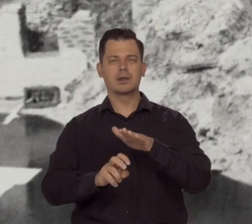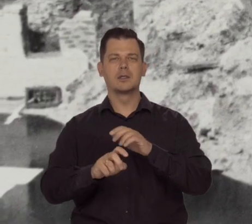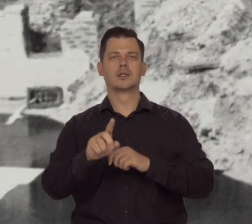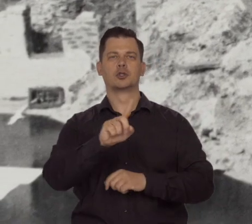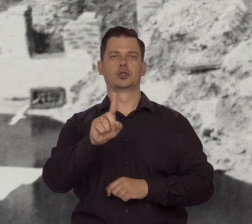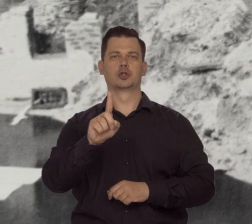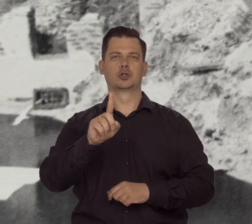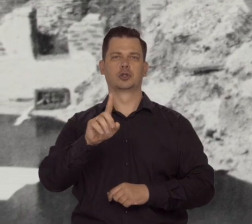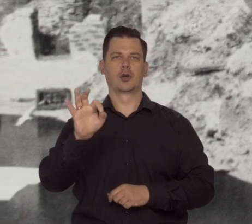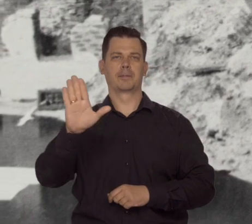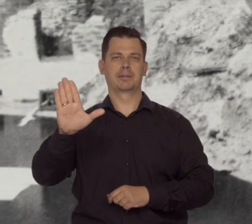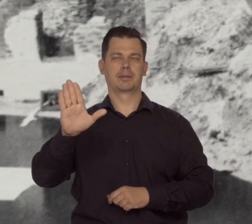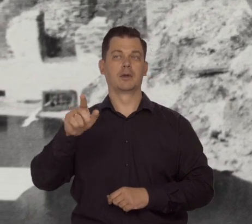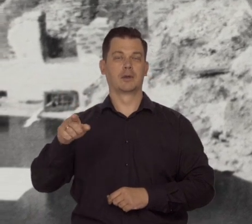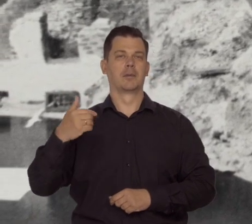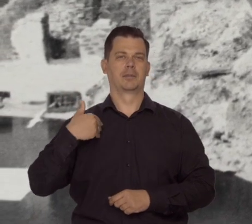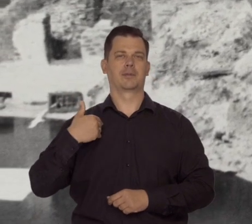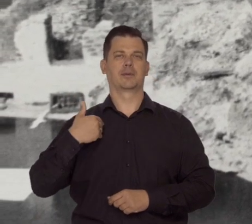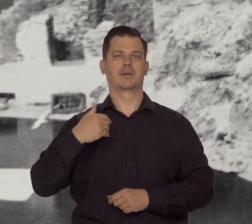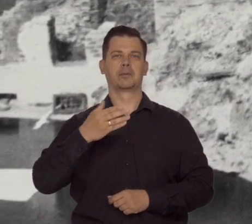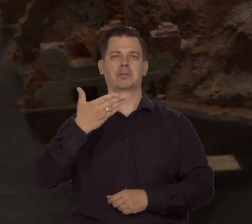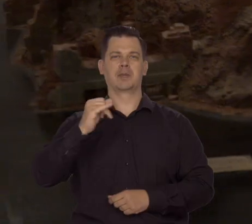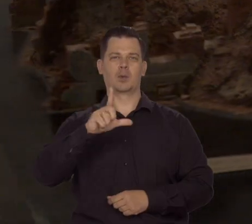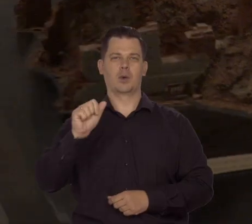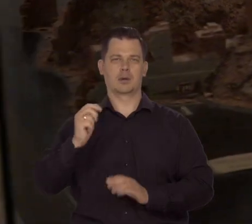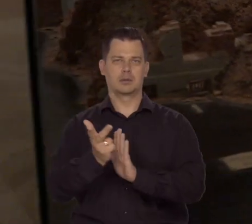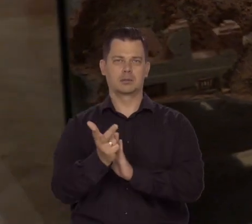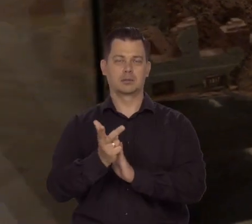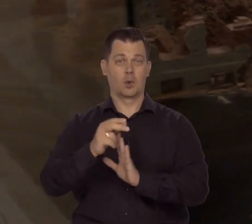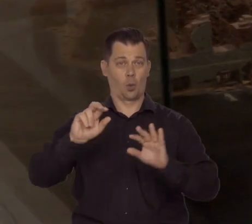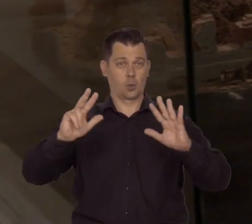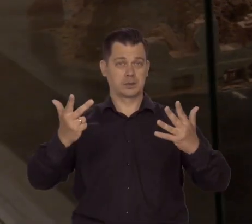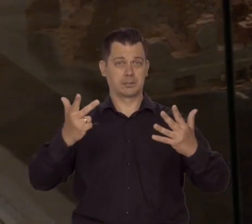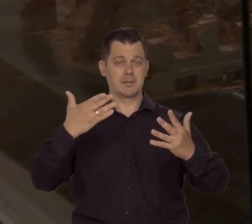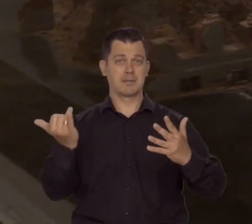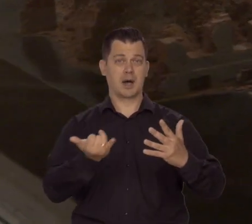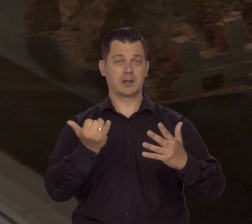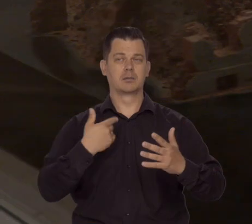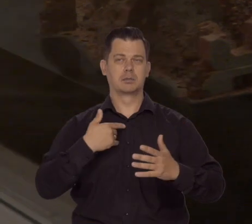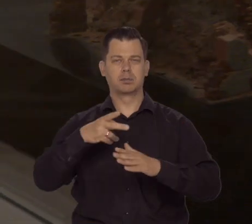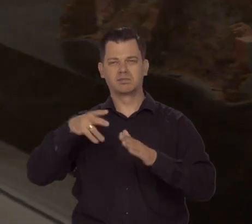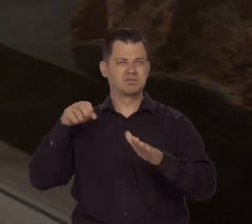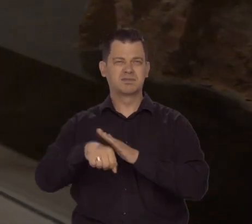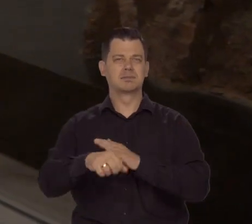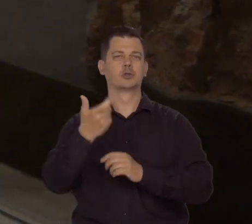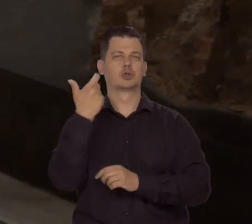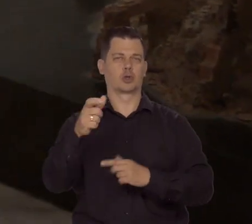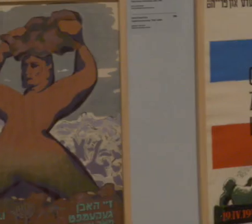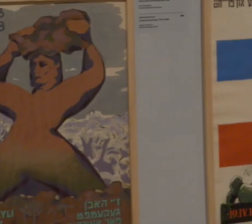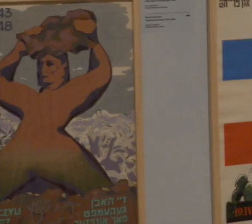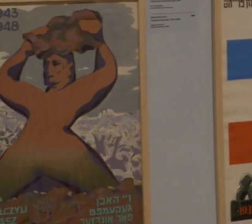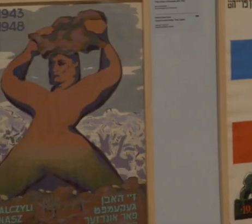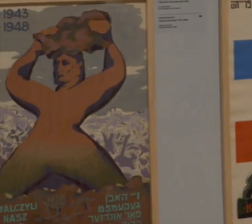żydowskiej organizacji bojowej z ulicy Miłej 18, w którym 8 maja 1943 roku zginęło około 100